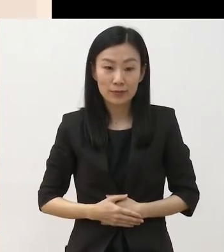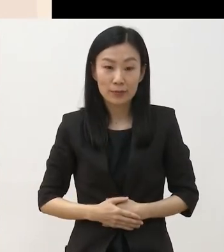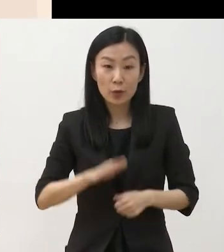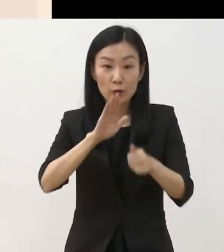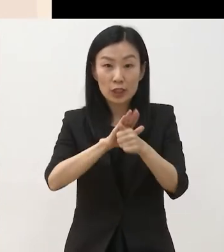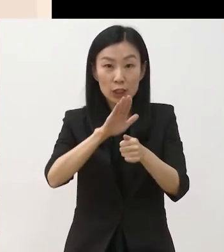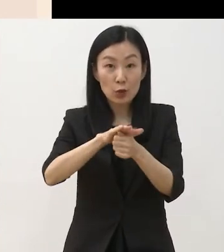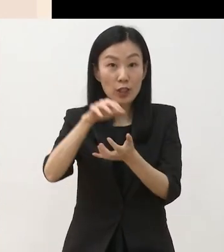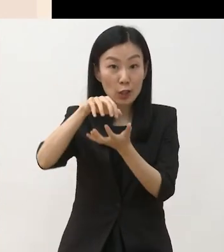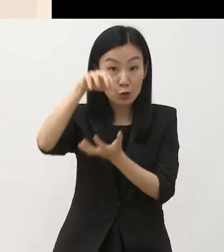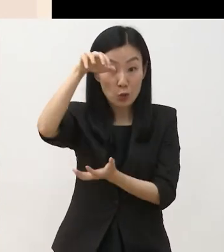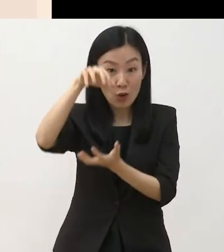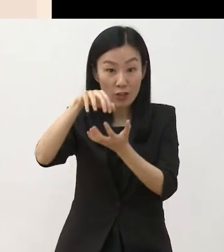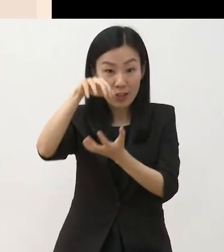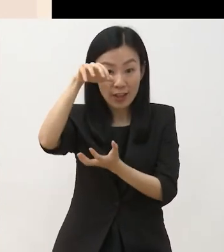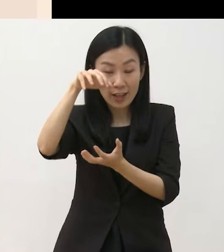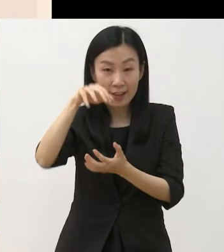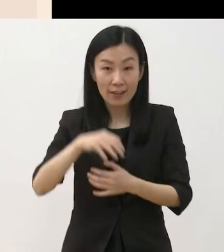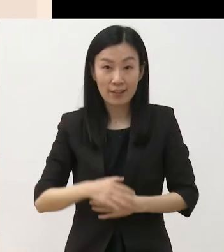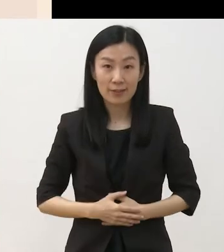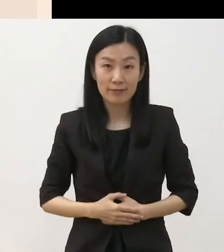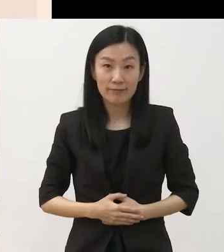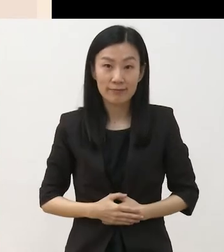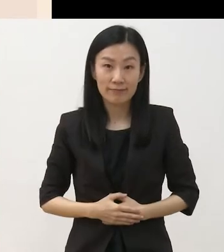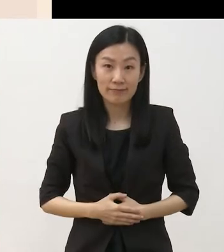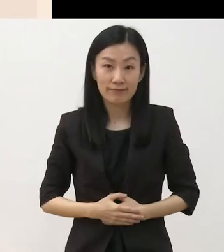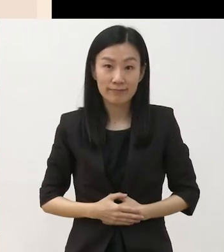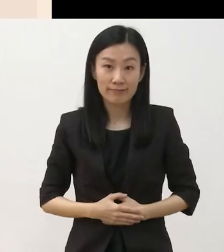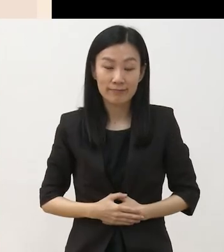중요한 내용일 것 같은데요.